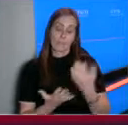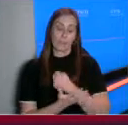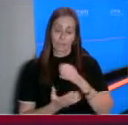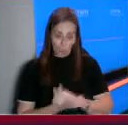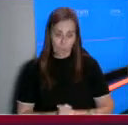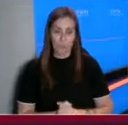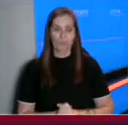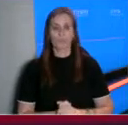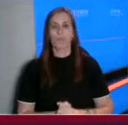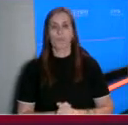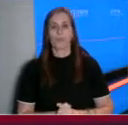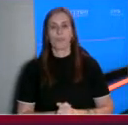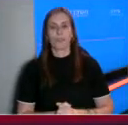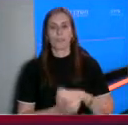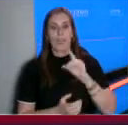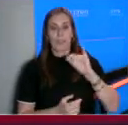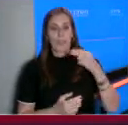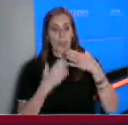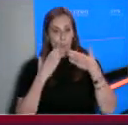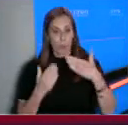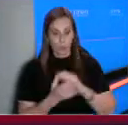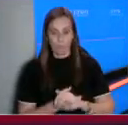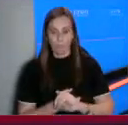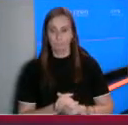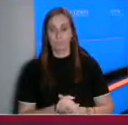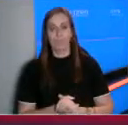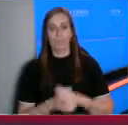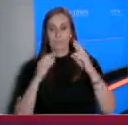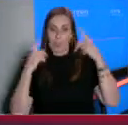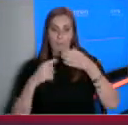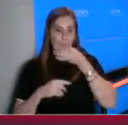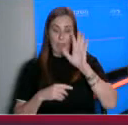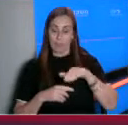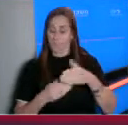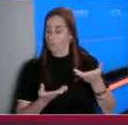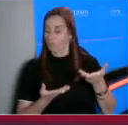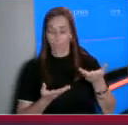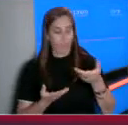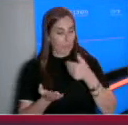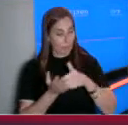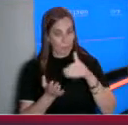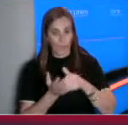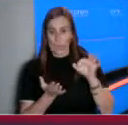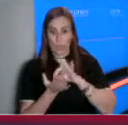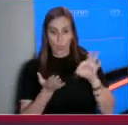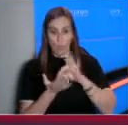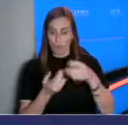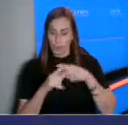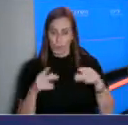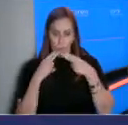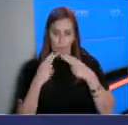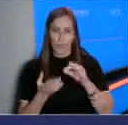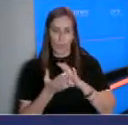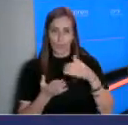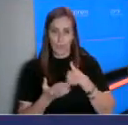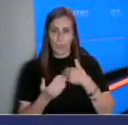אוקיי. דינה דיין, תודה רבה לך. אני מקווה להם יותר טובים. אתם כמובן מוזמנים להמשיך לכתוב לי כל מיני דברים.